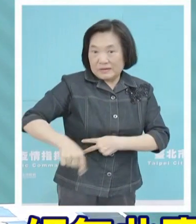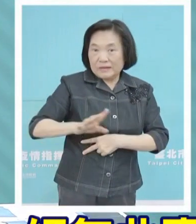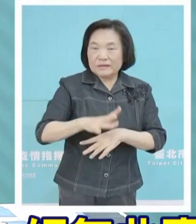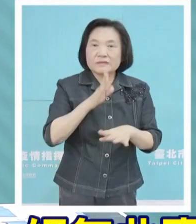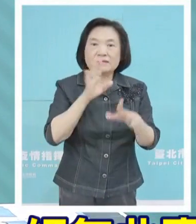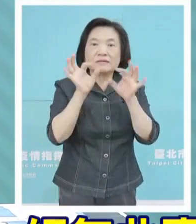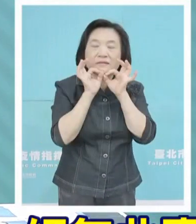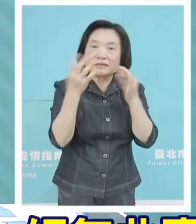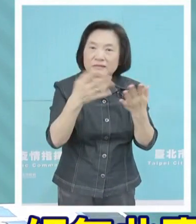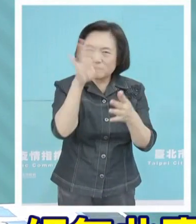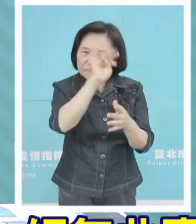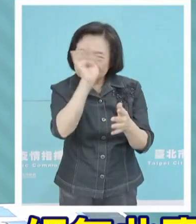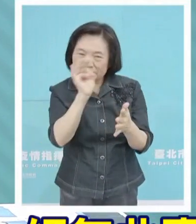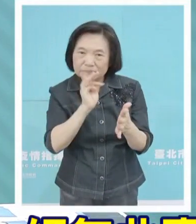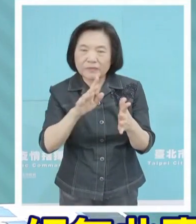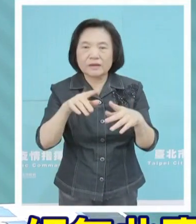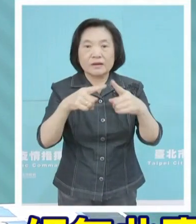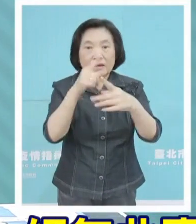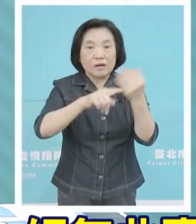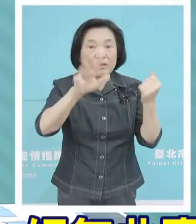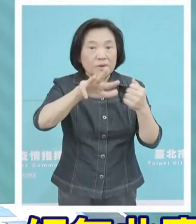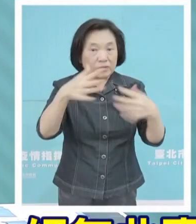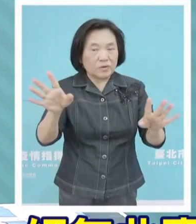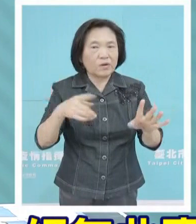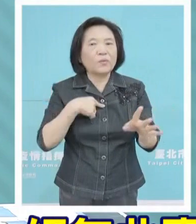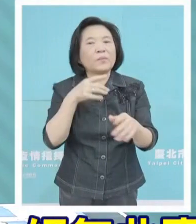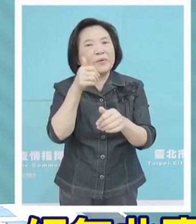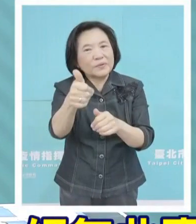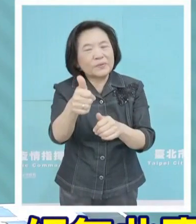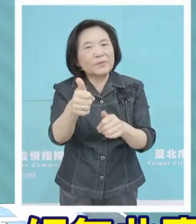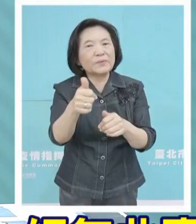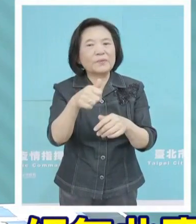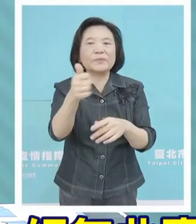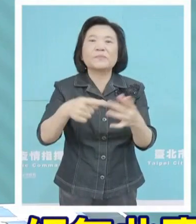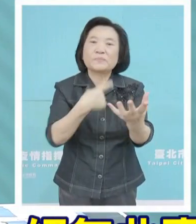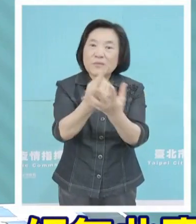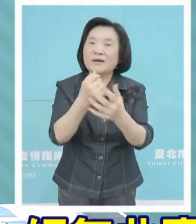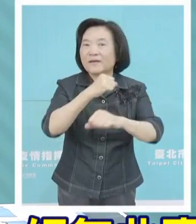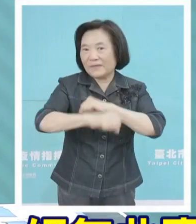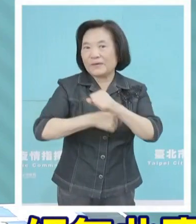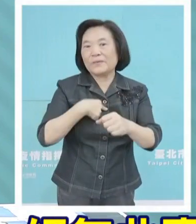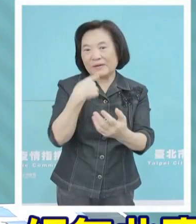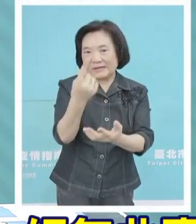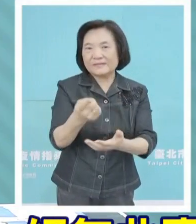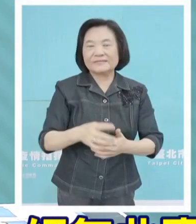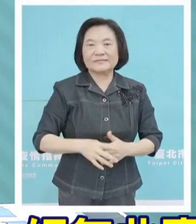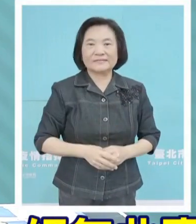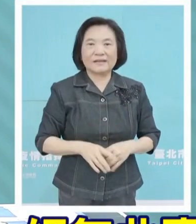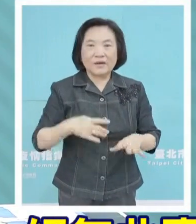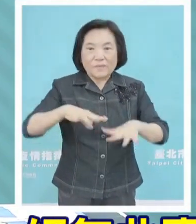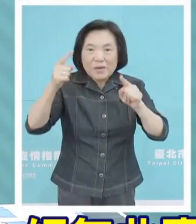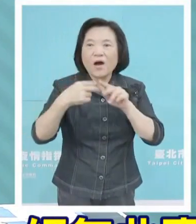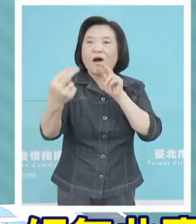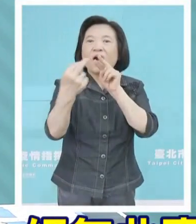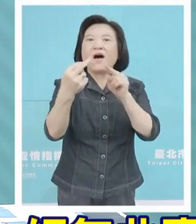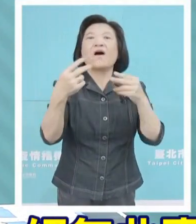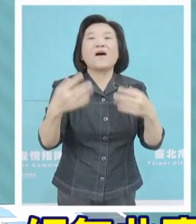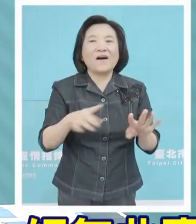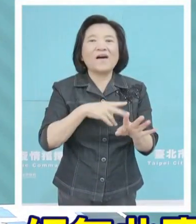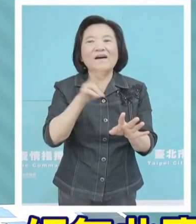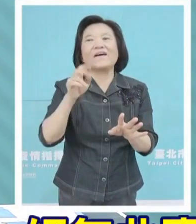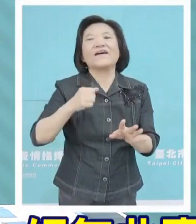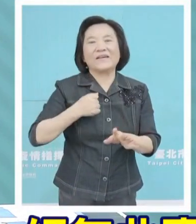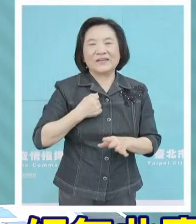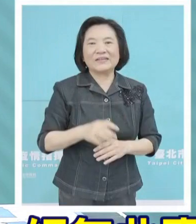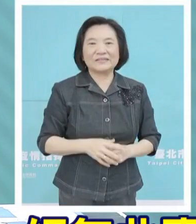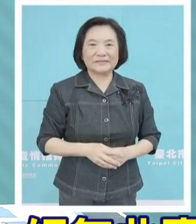8000多个人的地方，然后我去参与这个活动。那时候第一次见到许金川医师，他们也是做了很多很多的公益活